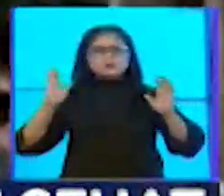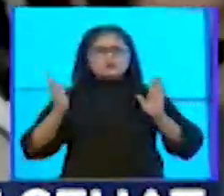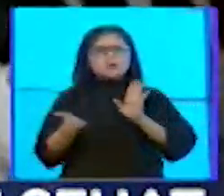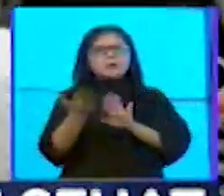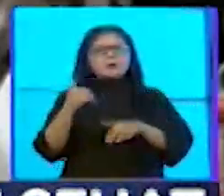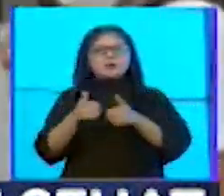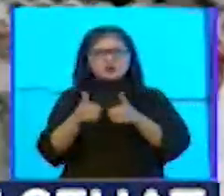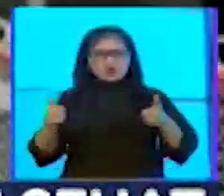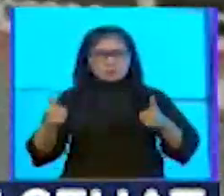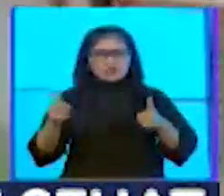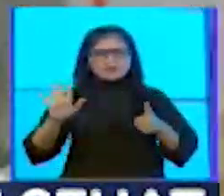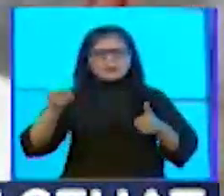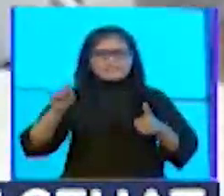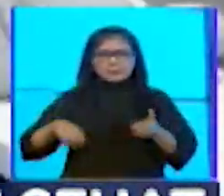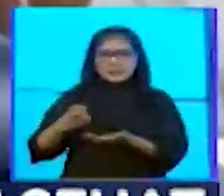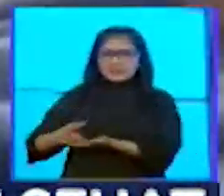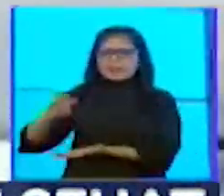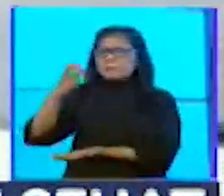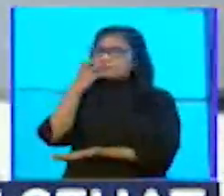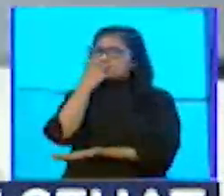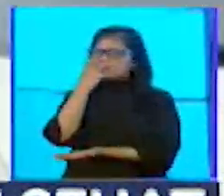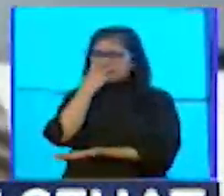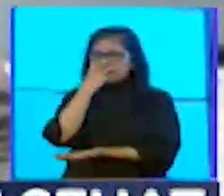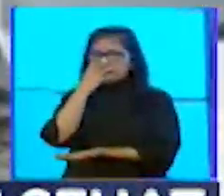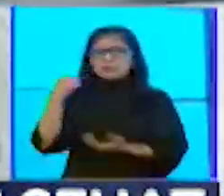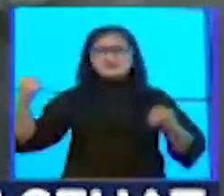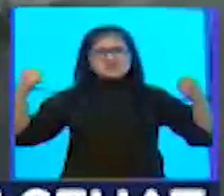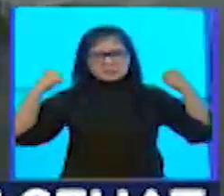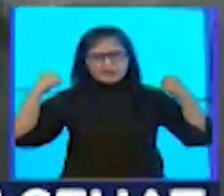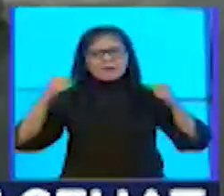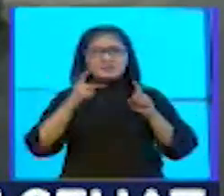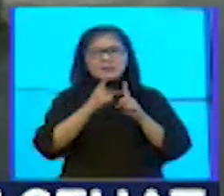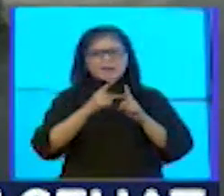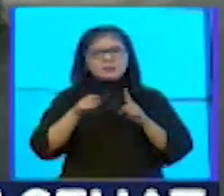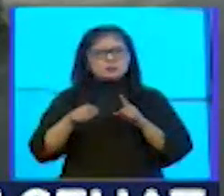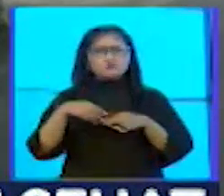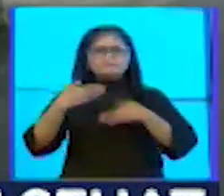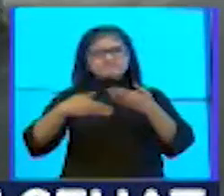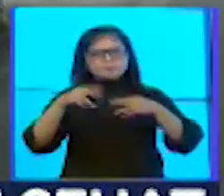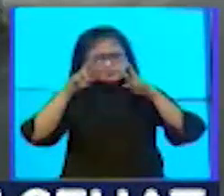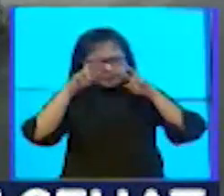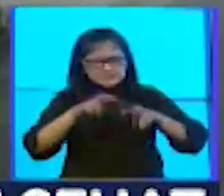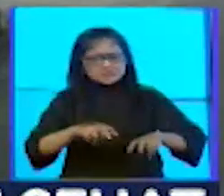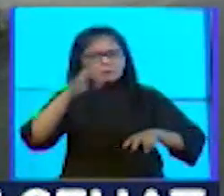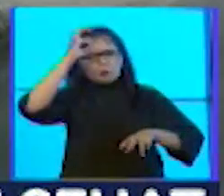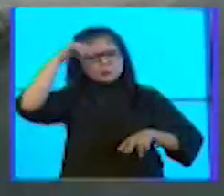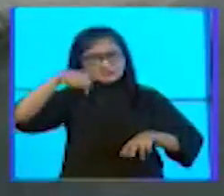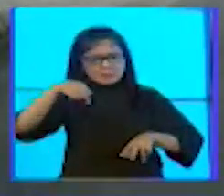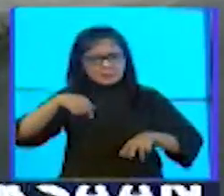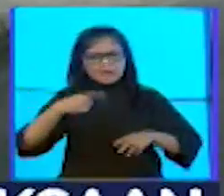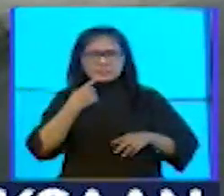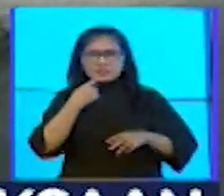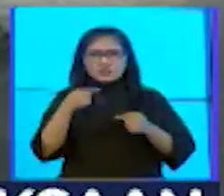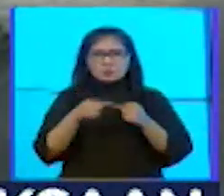kembali normal dan tidak lagi menggunakan tabung oksigen. Setelah dinyatakan sehat, Heriati akan kembali menjalani pemeriksaan